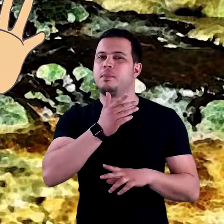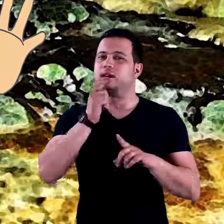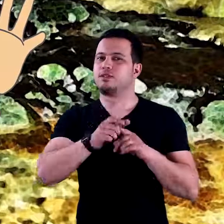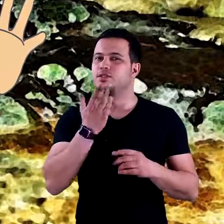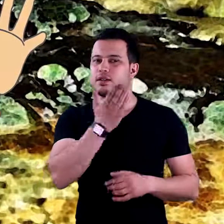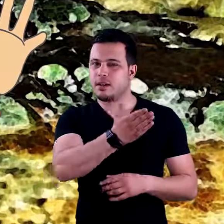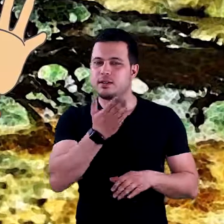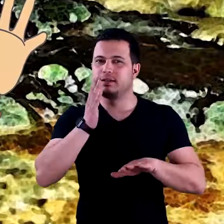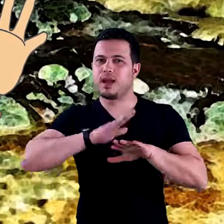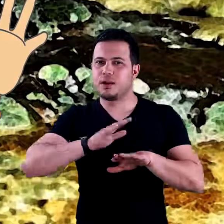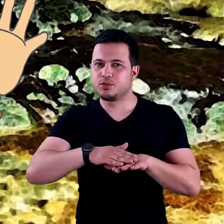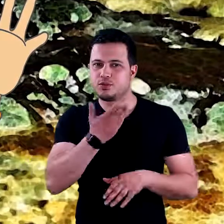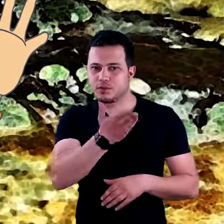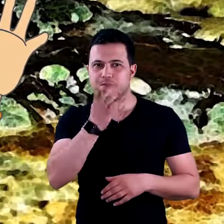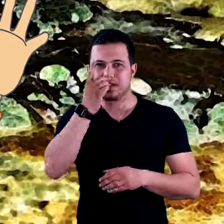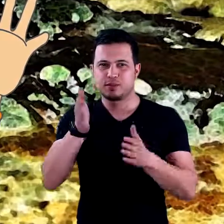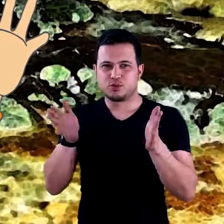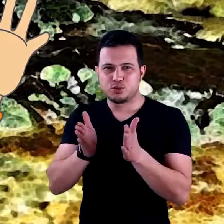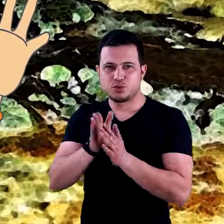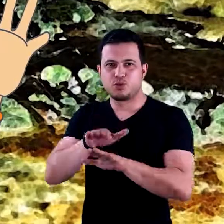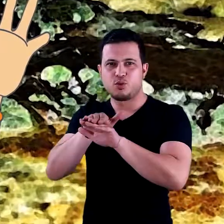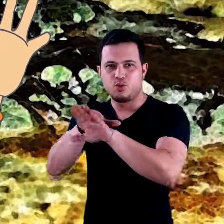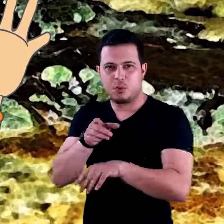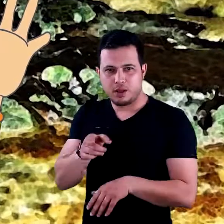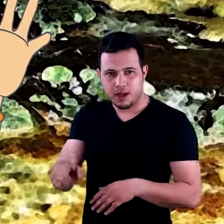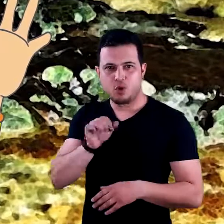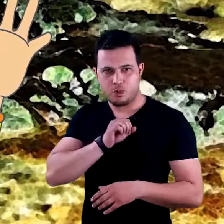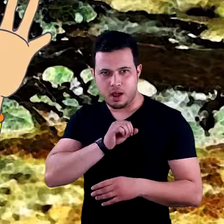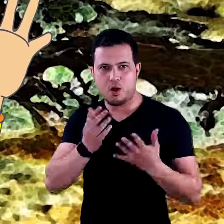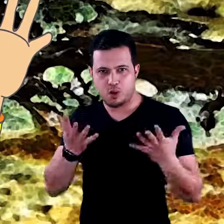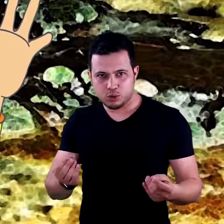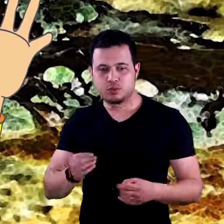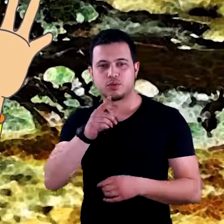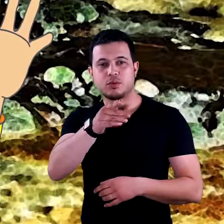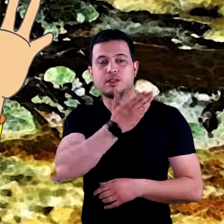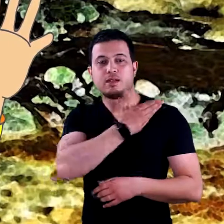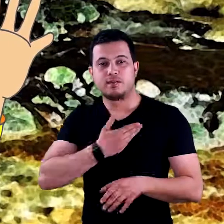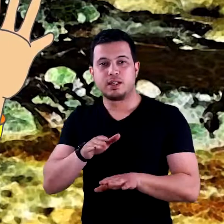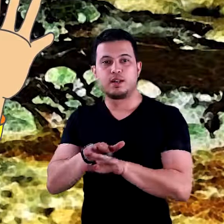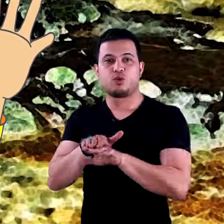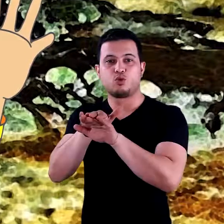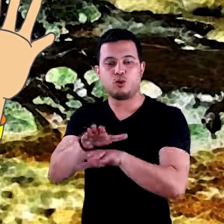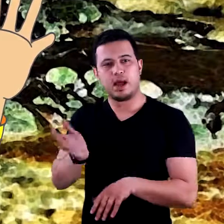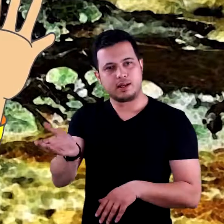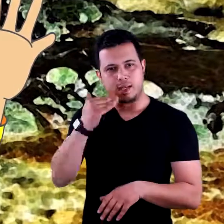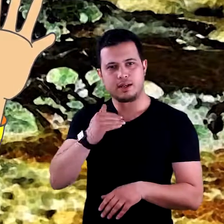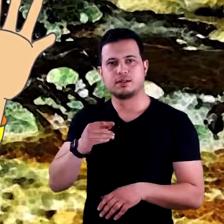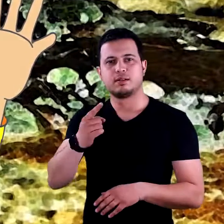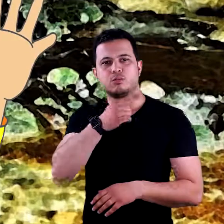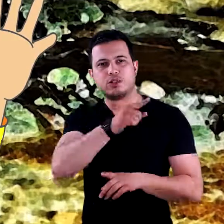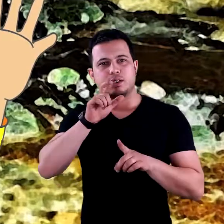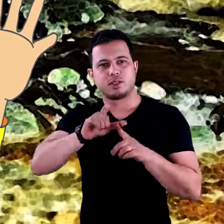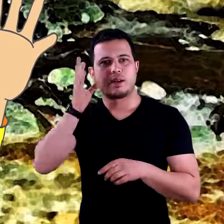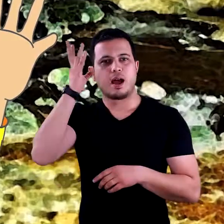yaptın ha. İnsan hiç küçücük kurbağadan korkar mı? Sevgili kurbağa, yeter bu kadar. Gel istersen, Çınar